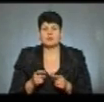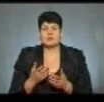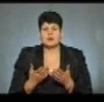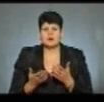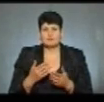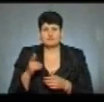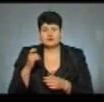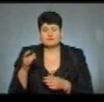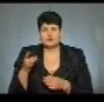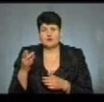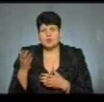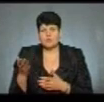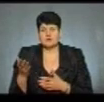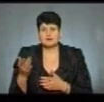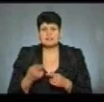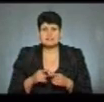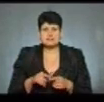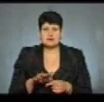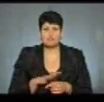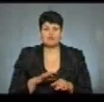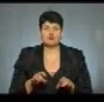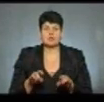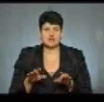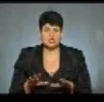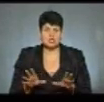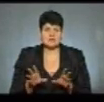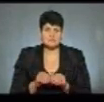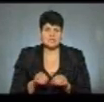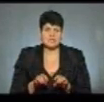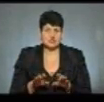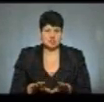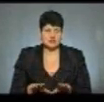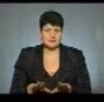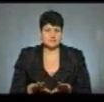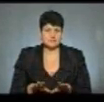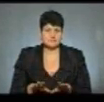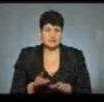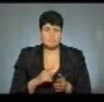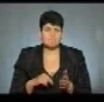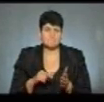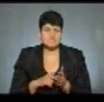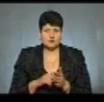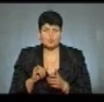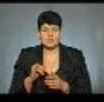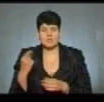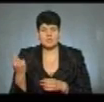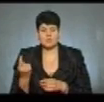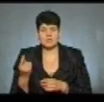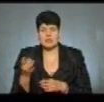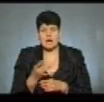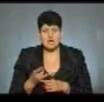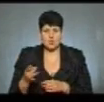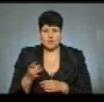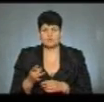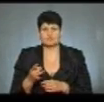в Чортківському районі, це було рішення, спільне рішення міської і обласної, і